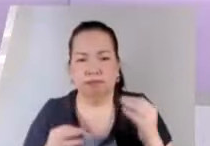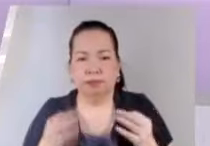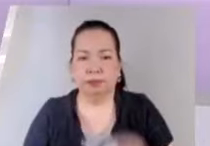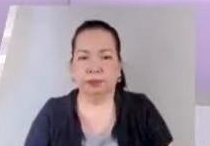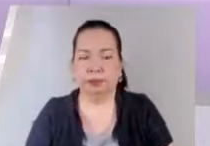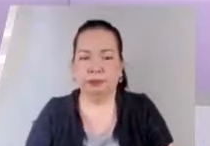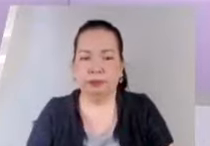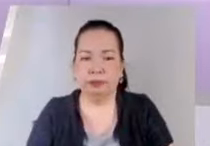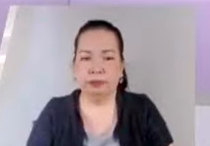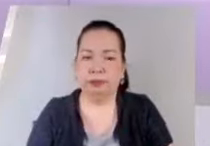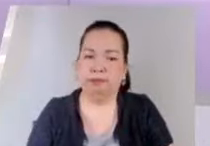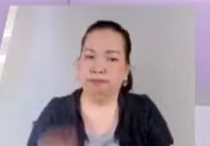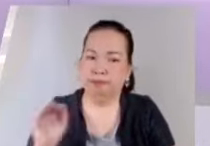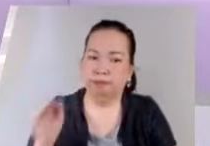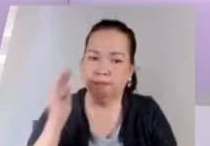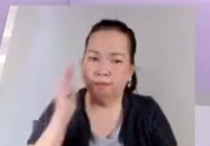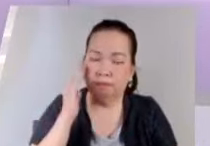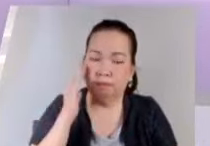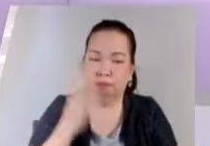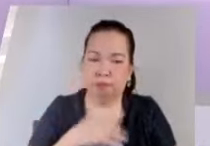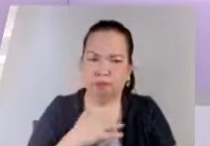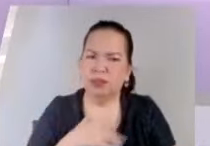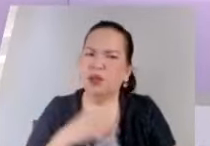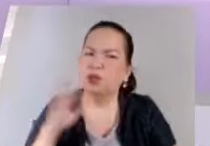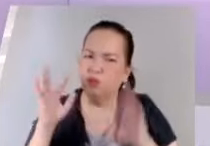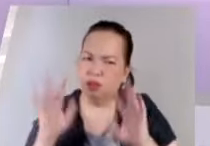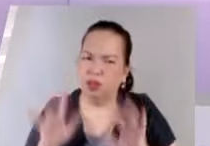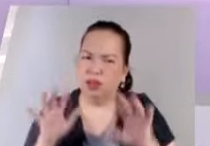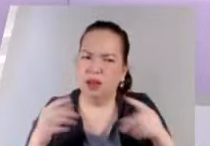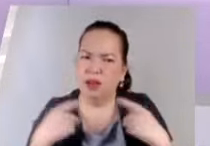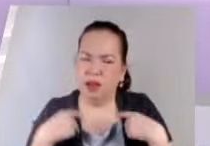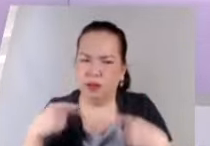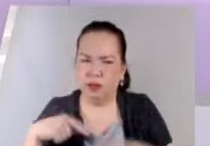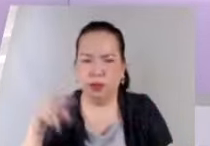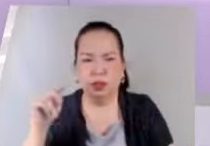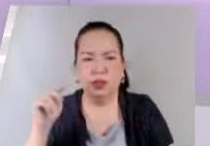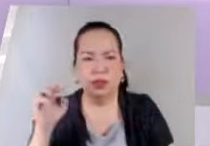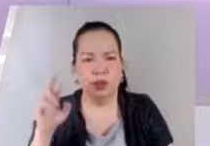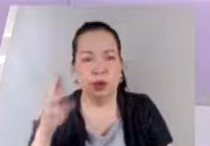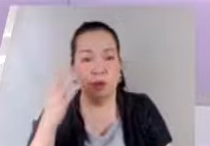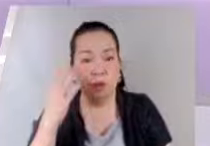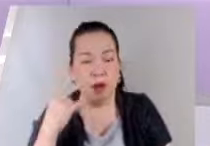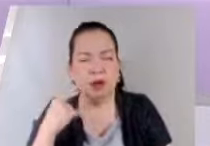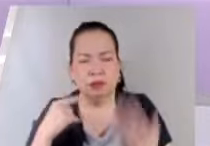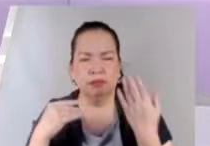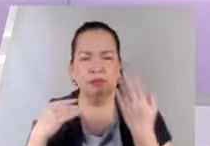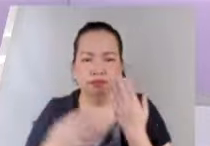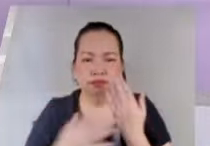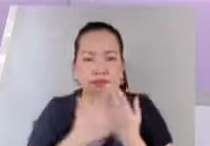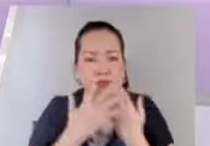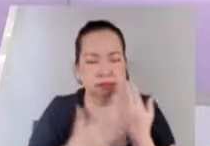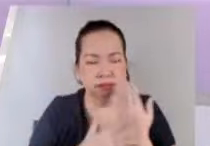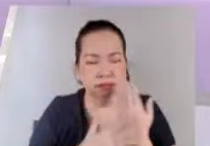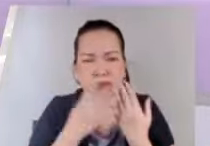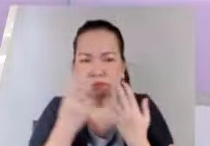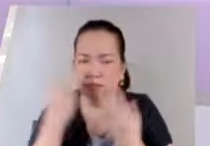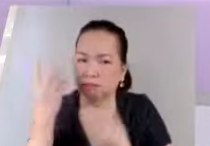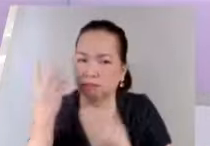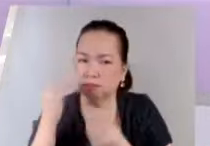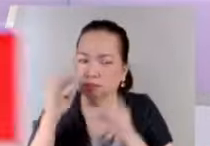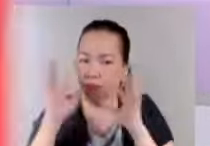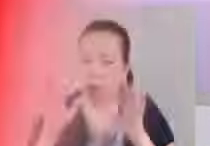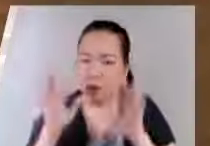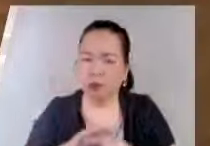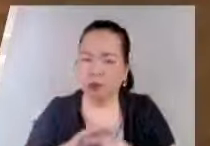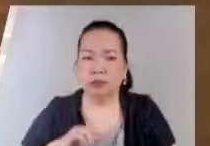Mga kapuso, ramdam po ngayon ang maulang weekend dito sa Metro Manila na bunsod ng habagat. Alamin natin ang latest sa Maynila sa live na pagtutok